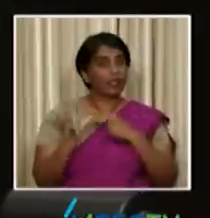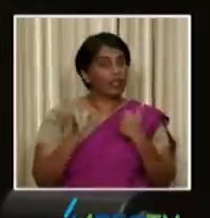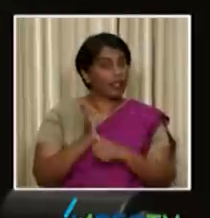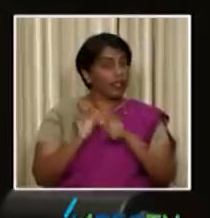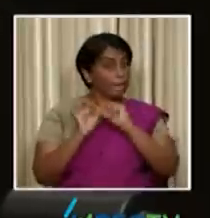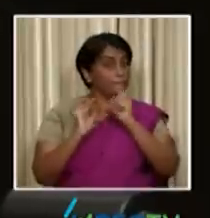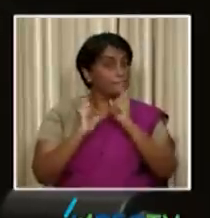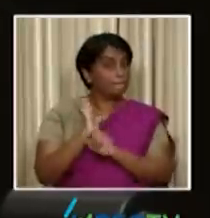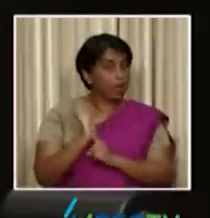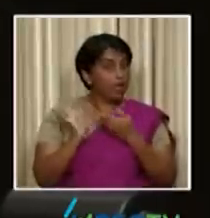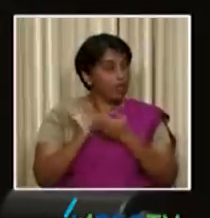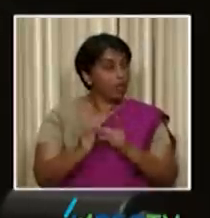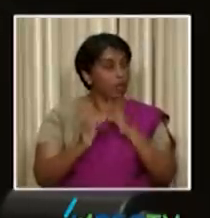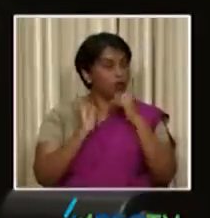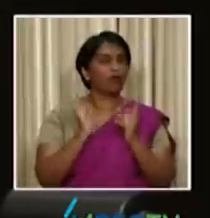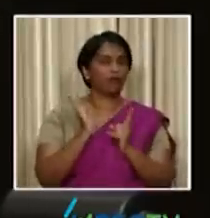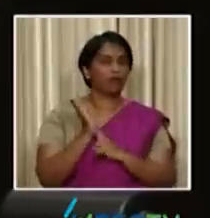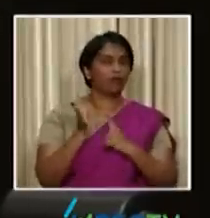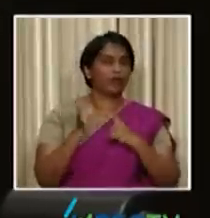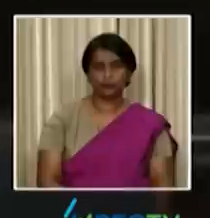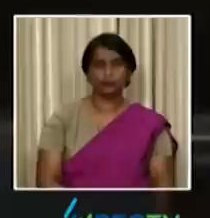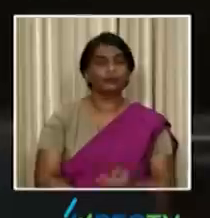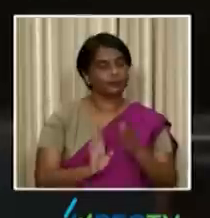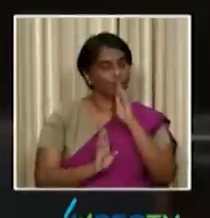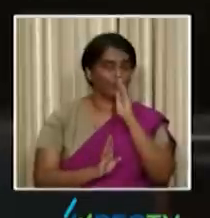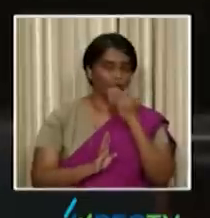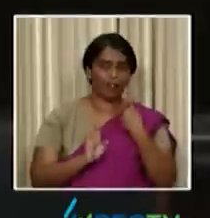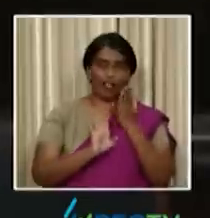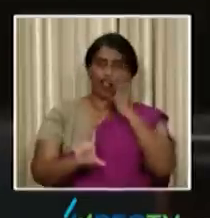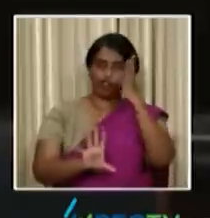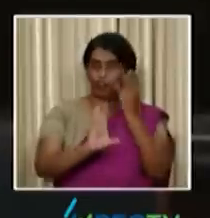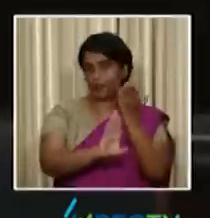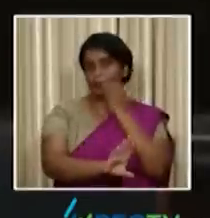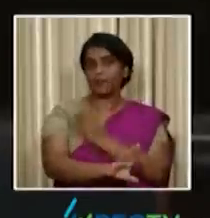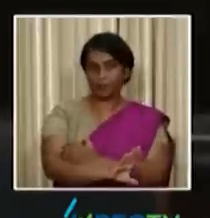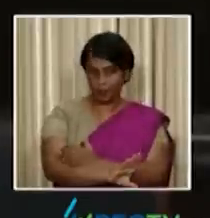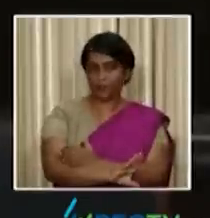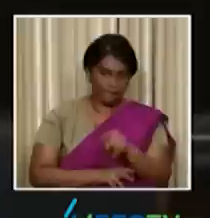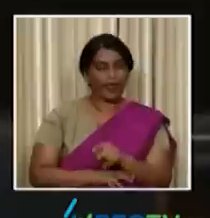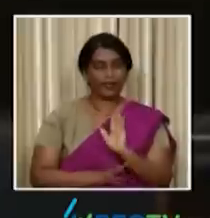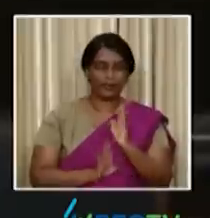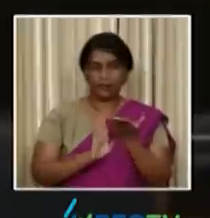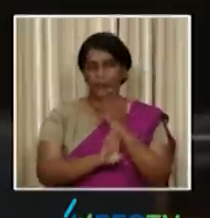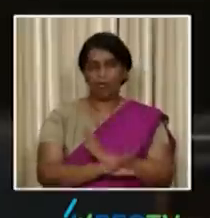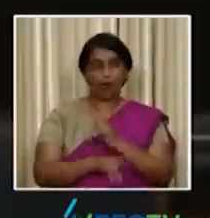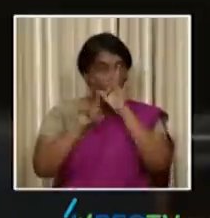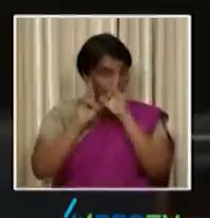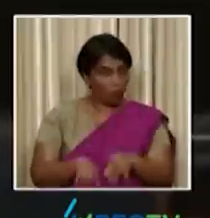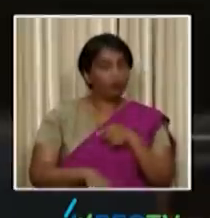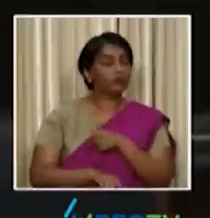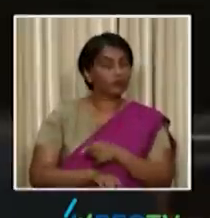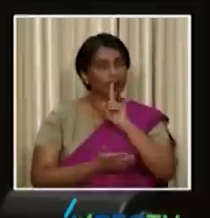යටතේ ගැනෙන ඕන වරදක් සම්බන්ධව නීතිය ක්‍රියාත්මක කිරීමේ බලය තියෙනවා කියලා. දැන්ට අවුරුදු 5කට පෙර මේ වැරද්දක් කරනවා. එවැනි එකකට